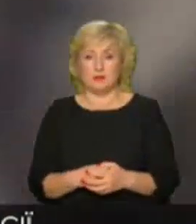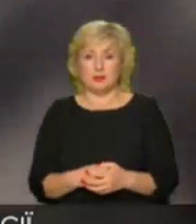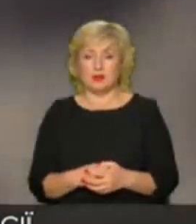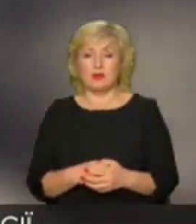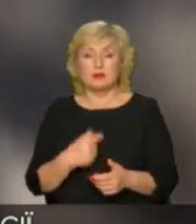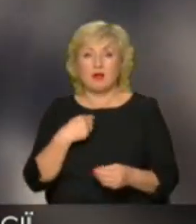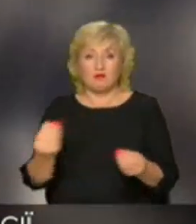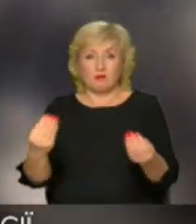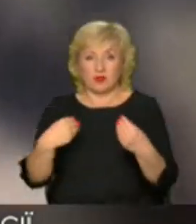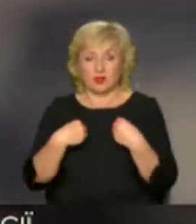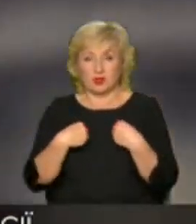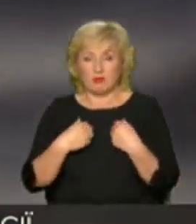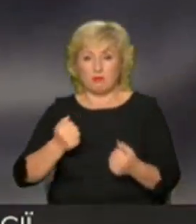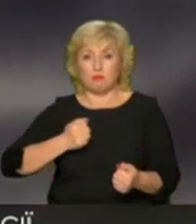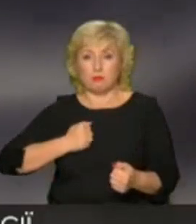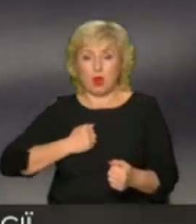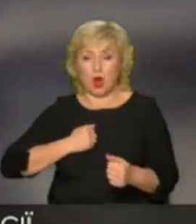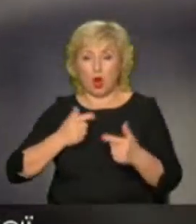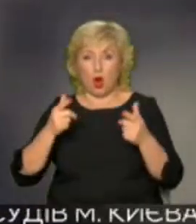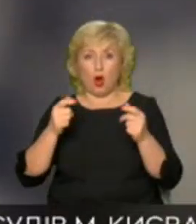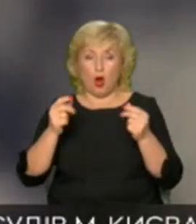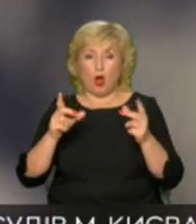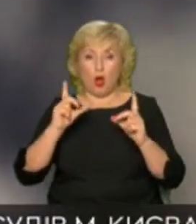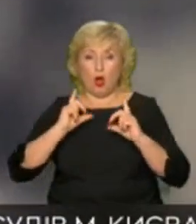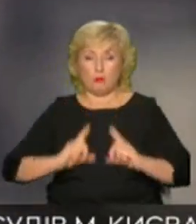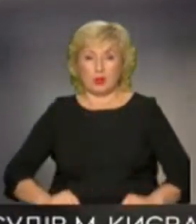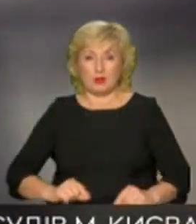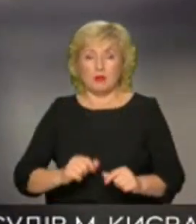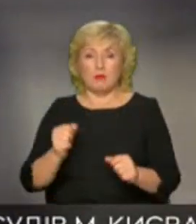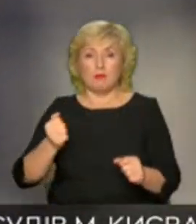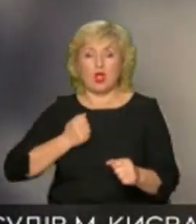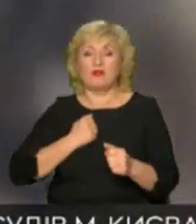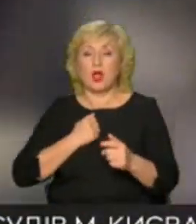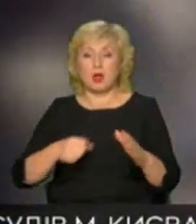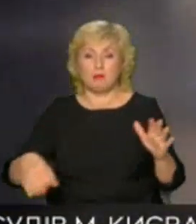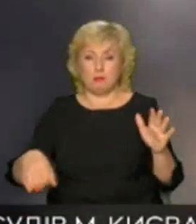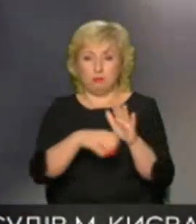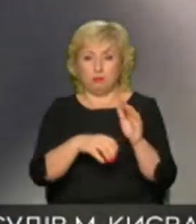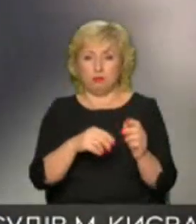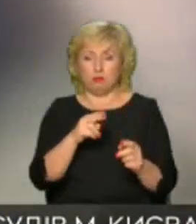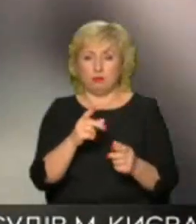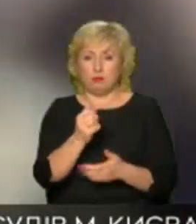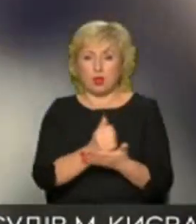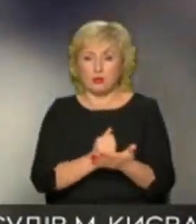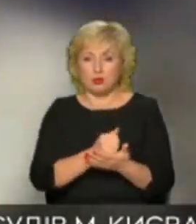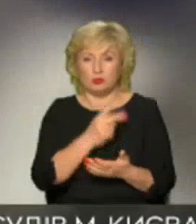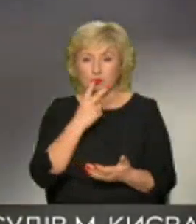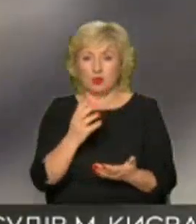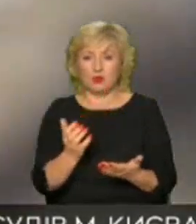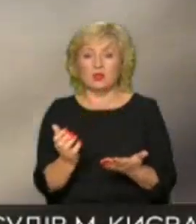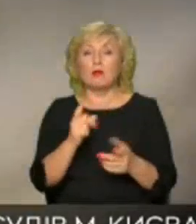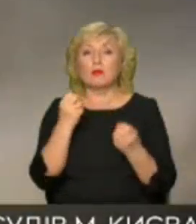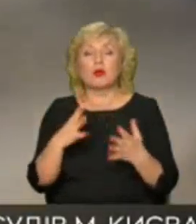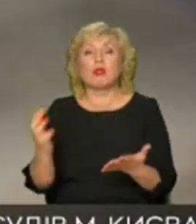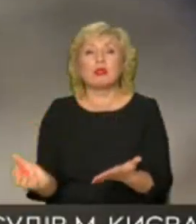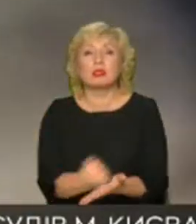нам выдали боевой комплект, то есть боевые патроны. Были найдены в части. Они просто были найдены